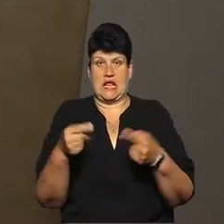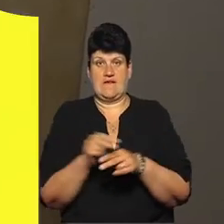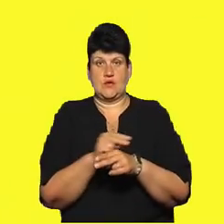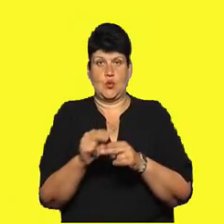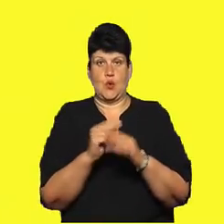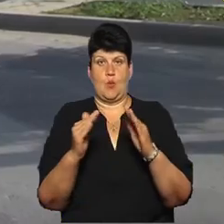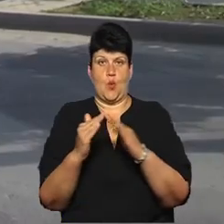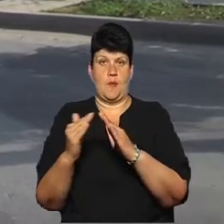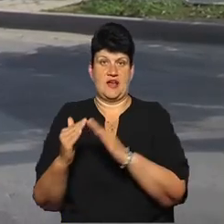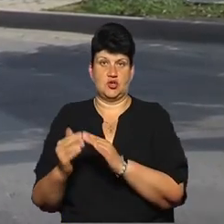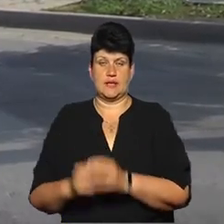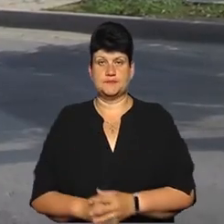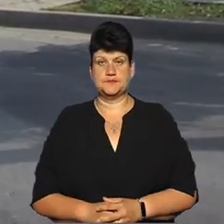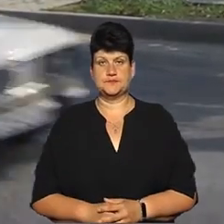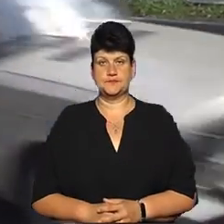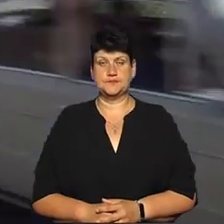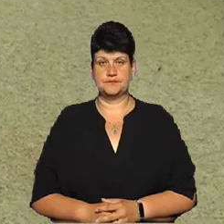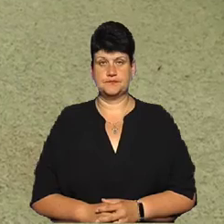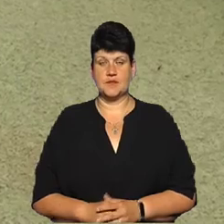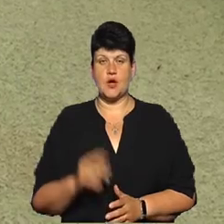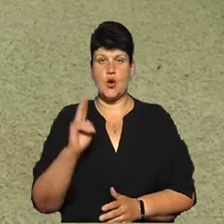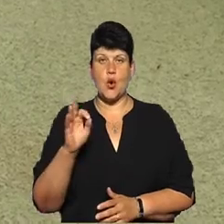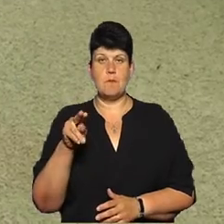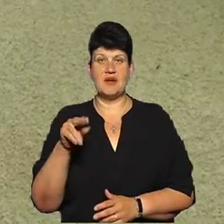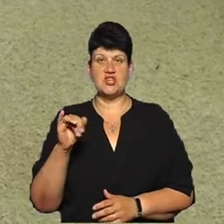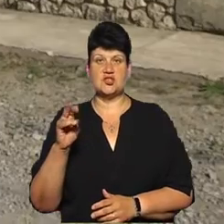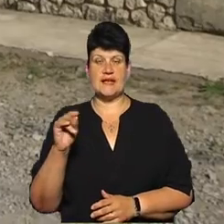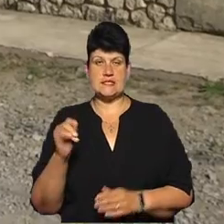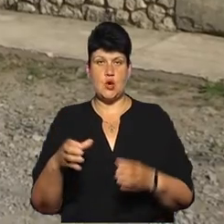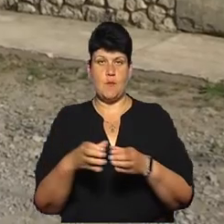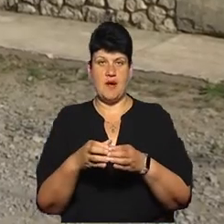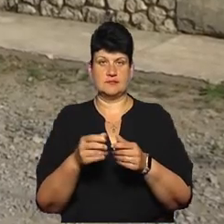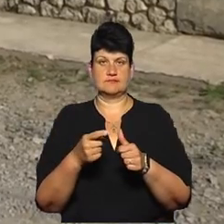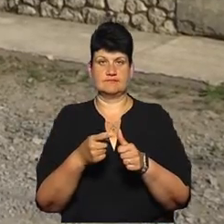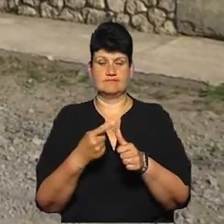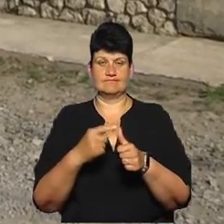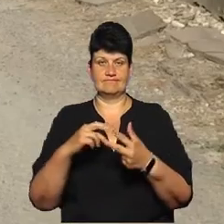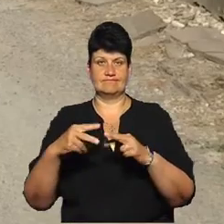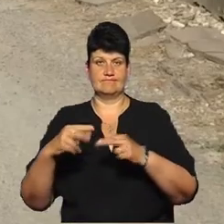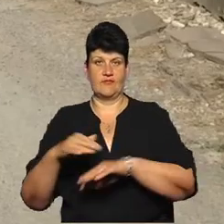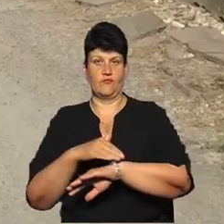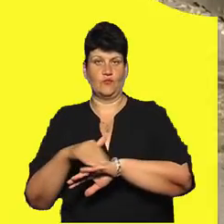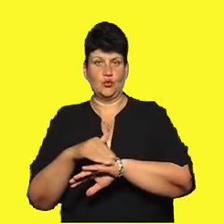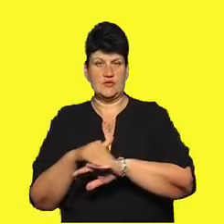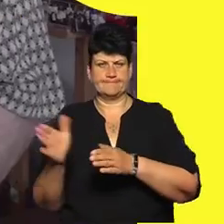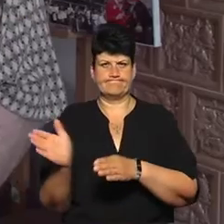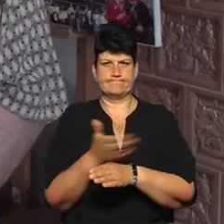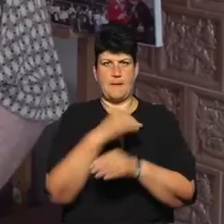помешкань. У Копичанецькій громаді перейменовують вулиці та зносять пам'ятники.